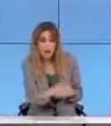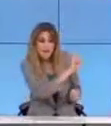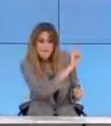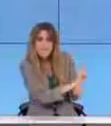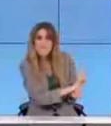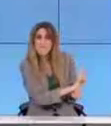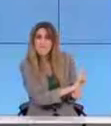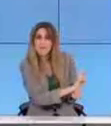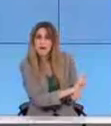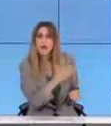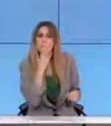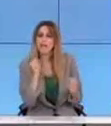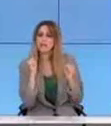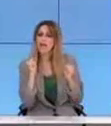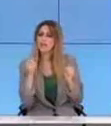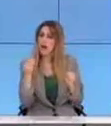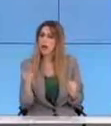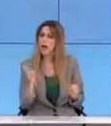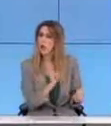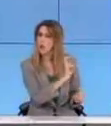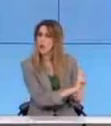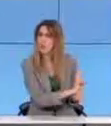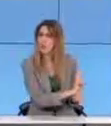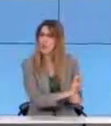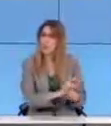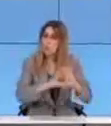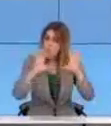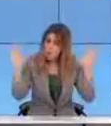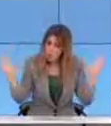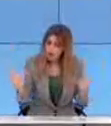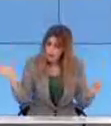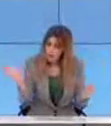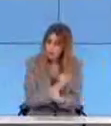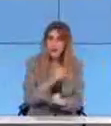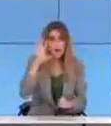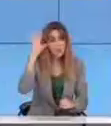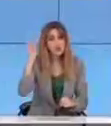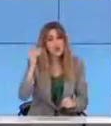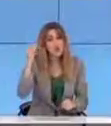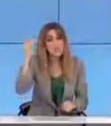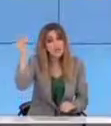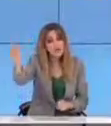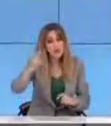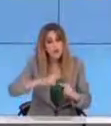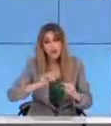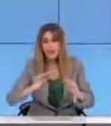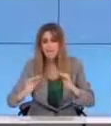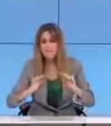Και θα έλεγα επιπλέον, και αυτό σημειώστε το, τα μέτρα ελάφρυνσης φορολογικής τα